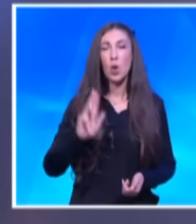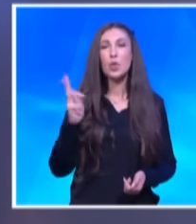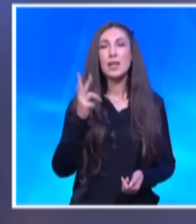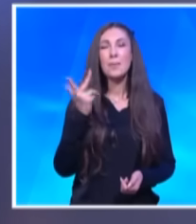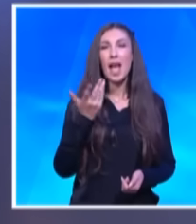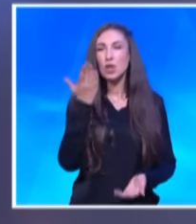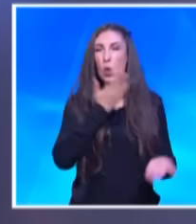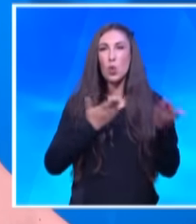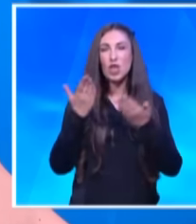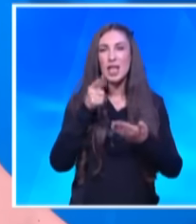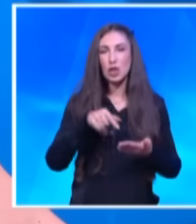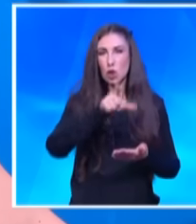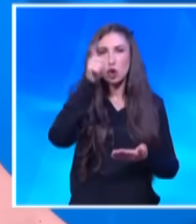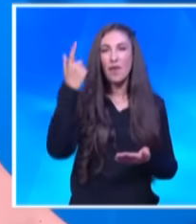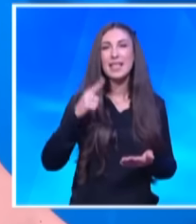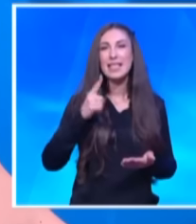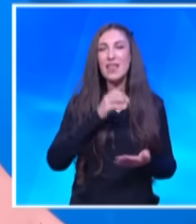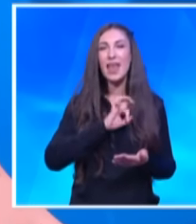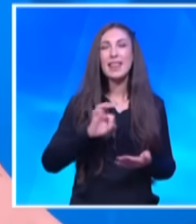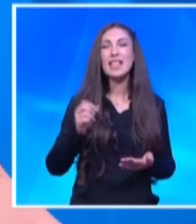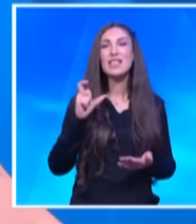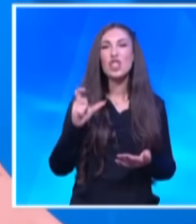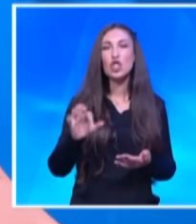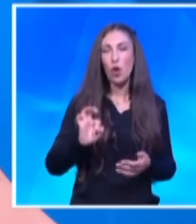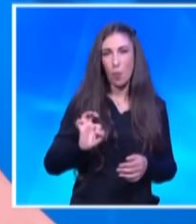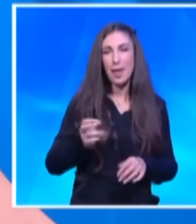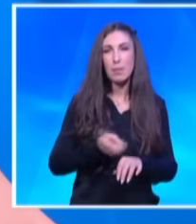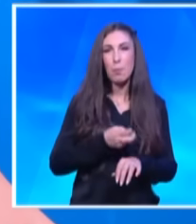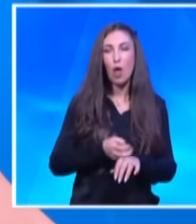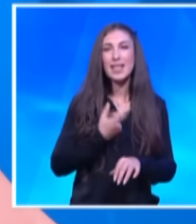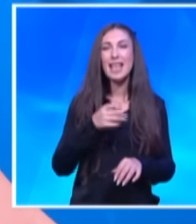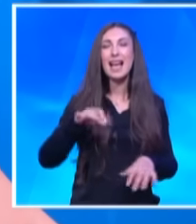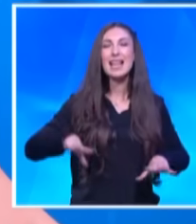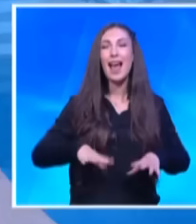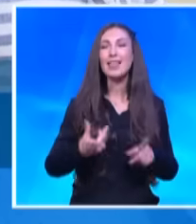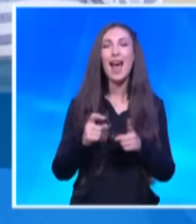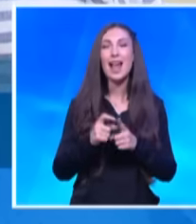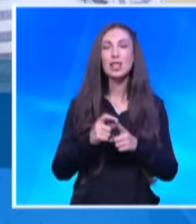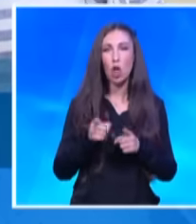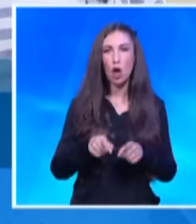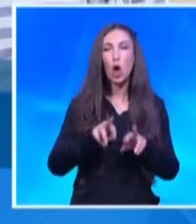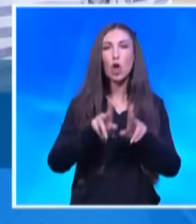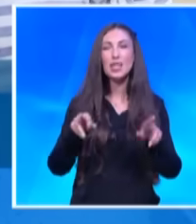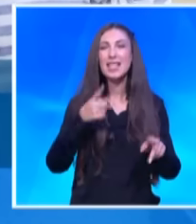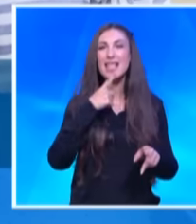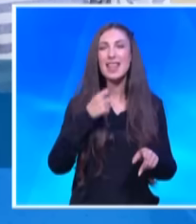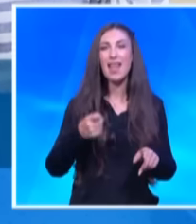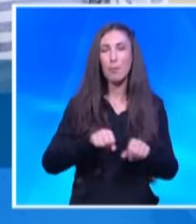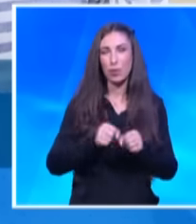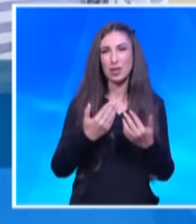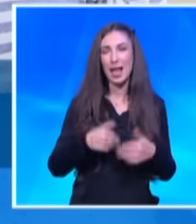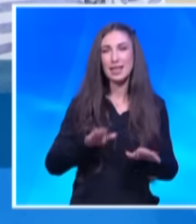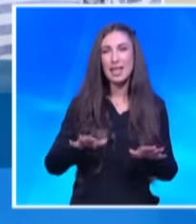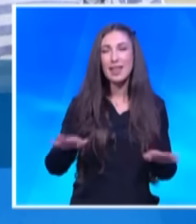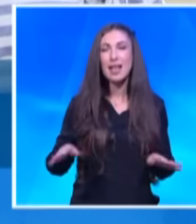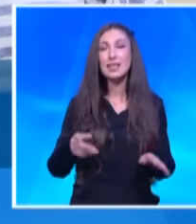18 ученици от София, Сливен и Свищов са в болница в разлог. Родителите на пострадалите деца са уведомени